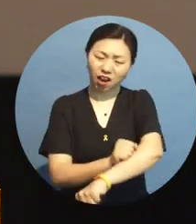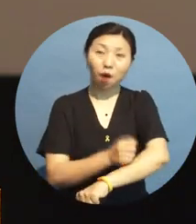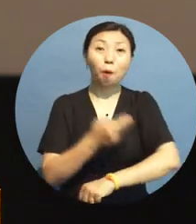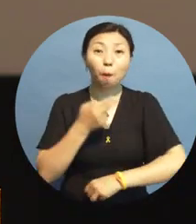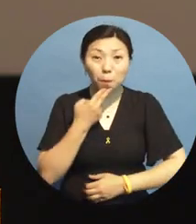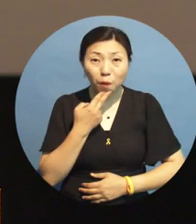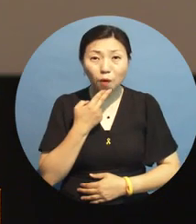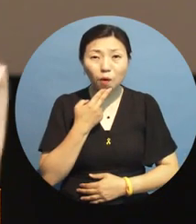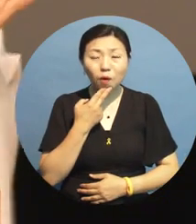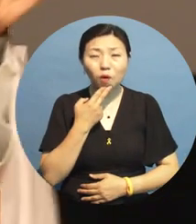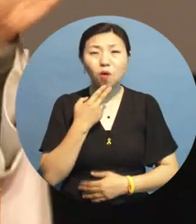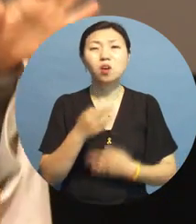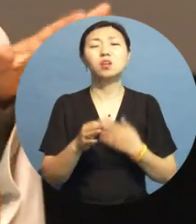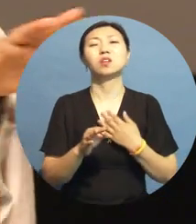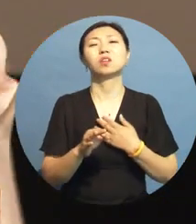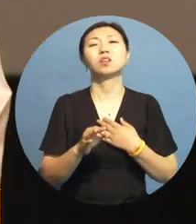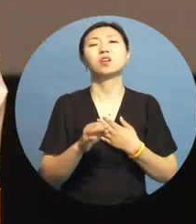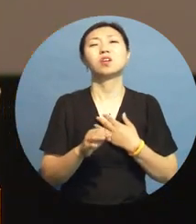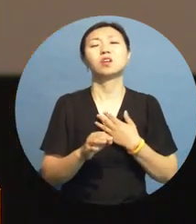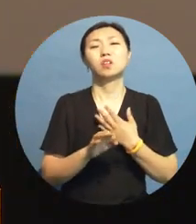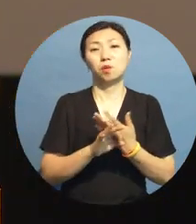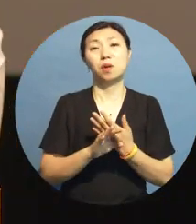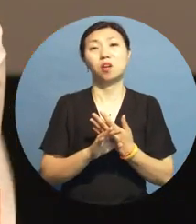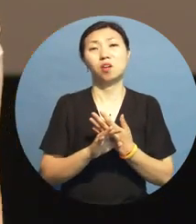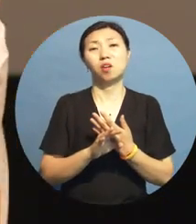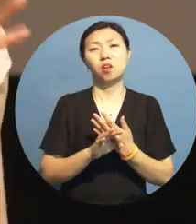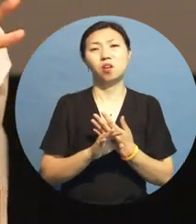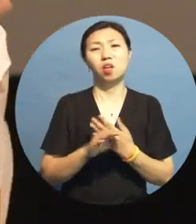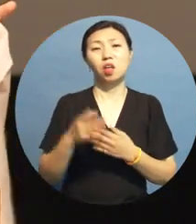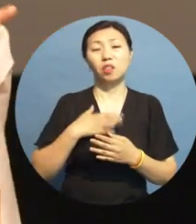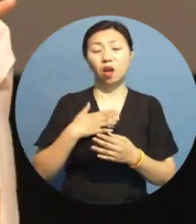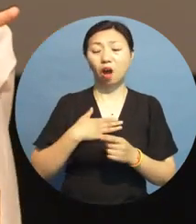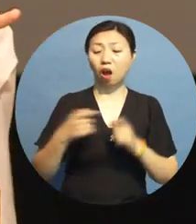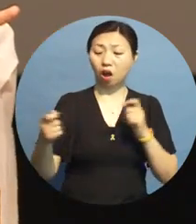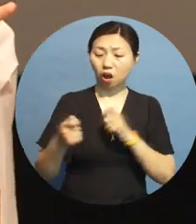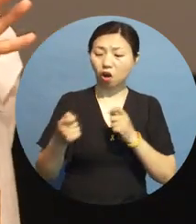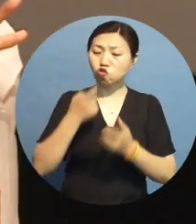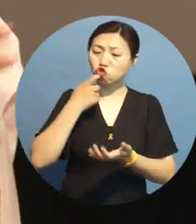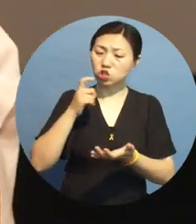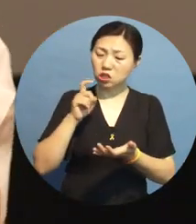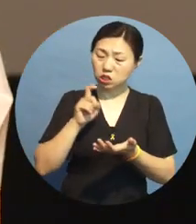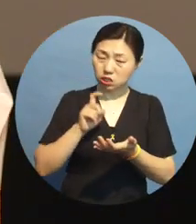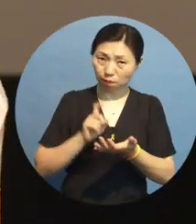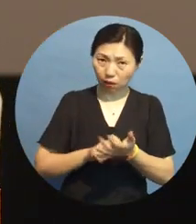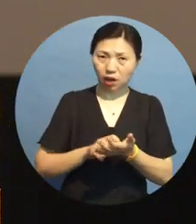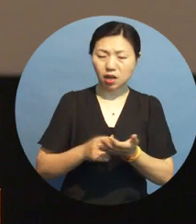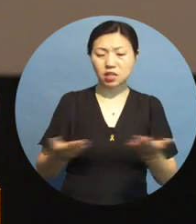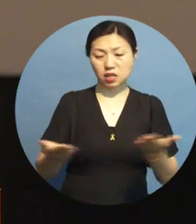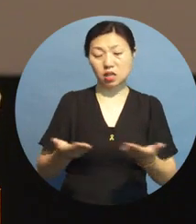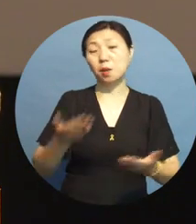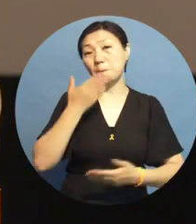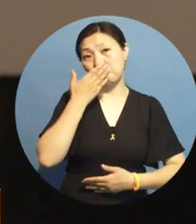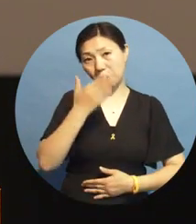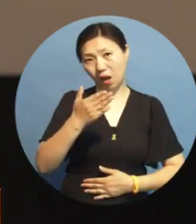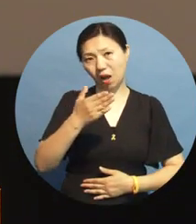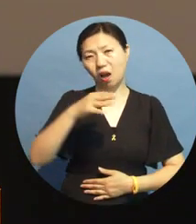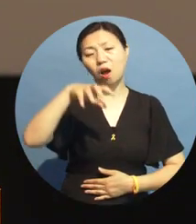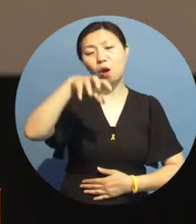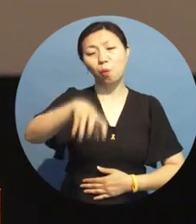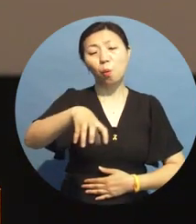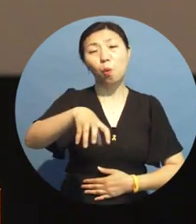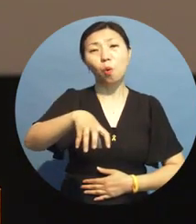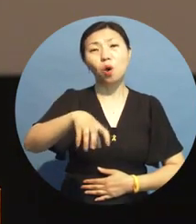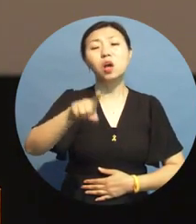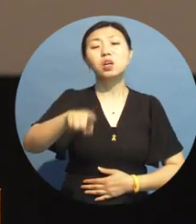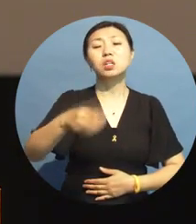없으면 네. 그 다음에 이제 뭐든지 내 가까이에서 내가 쉽게 일을 할 수 있는 거를 먼저